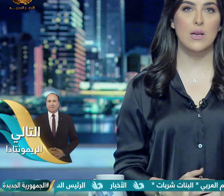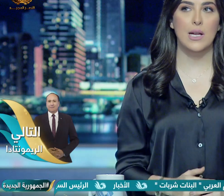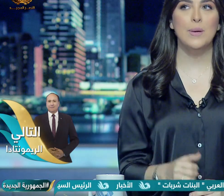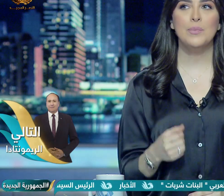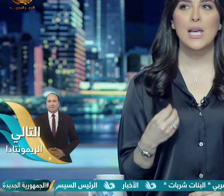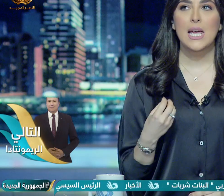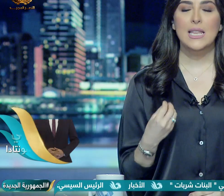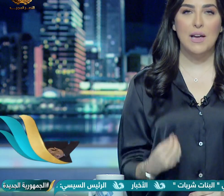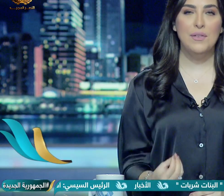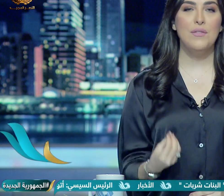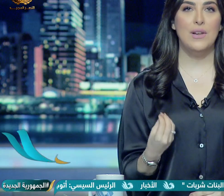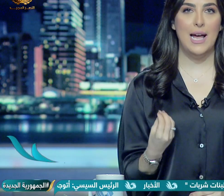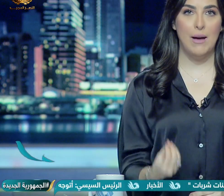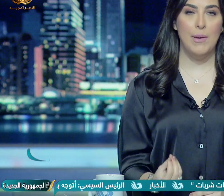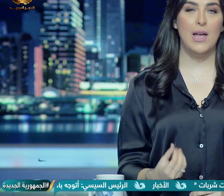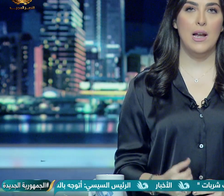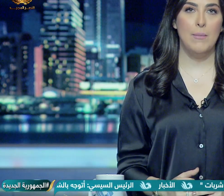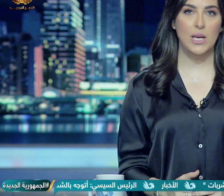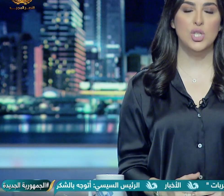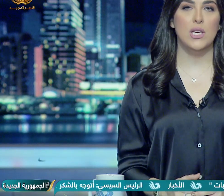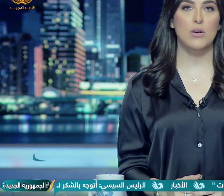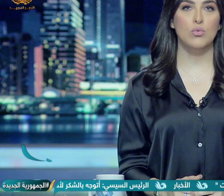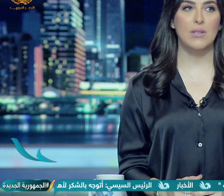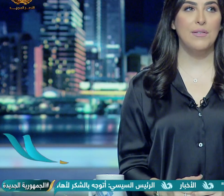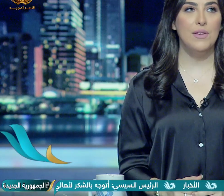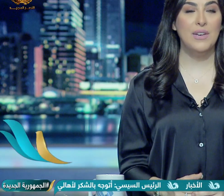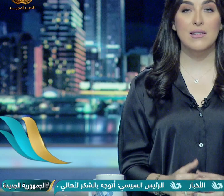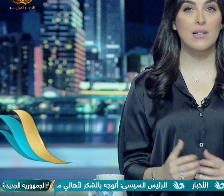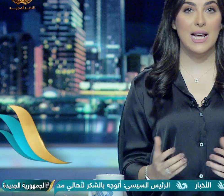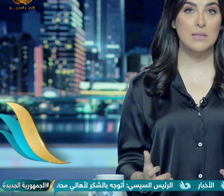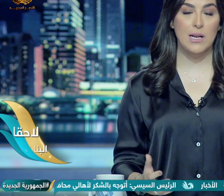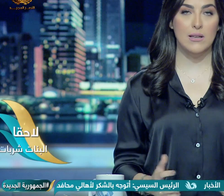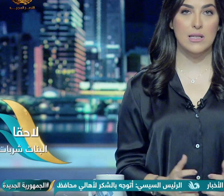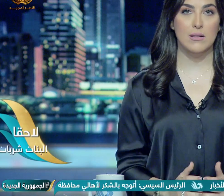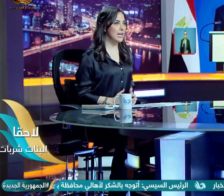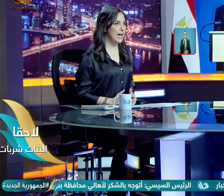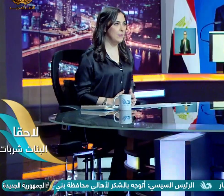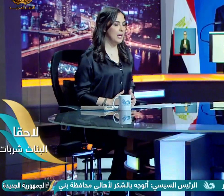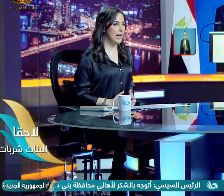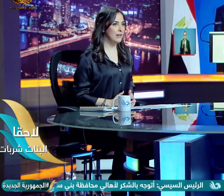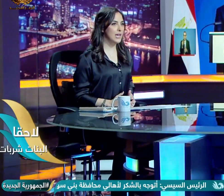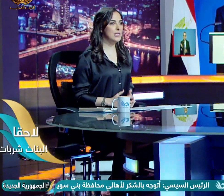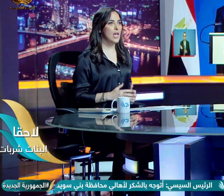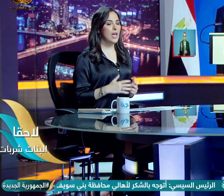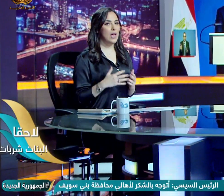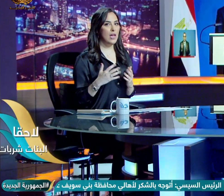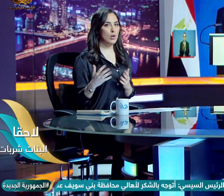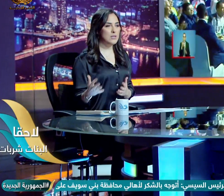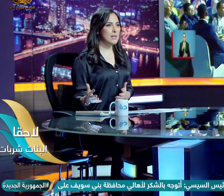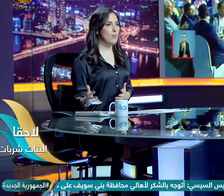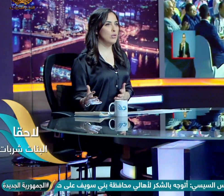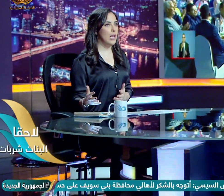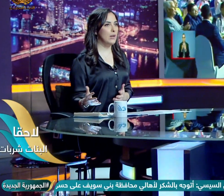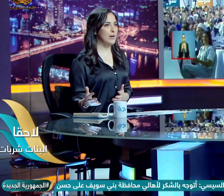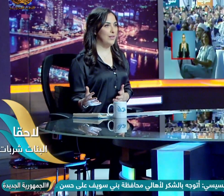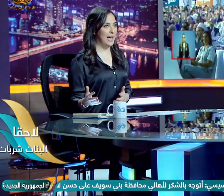في صالح تخفيف الأعباء المعيشية وتخفيف حدة الأزمة الاقتصادية العالمية على الناس. جزء